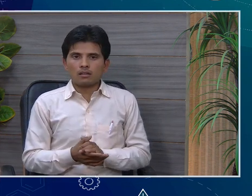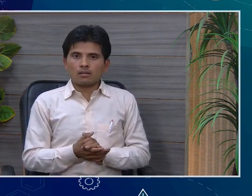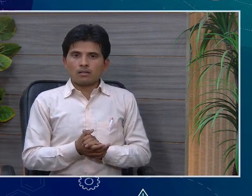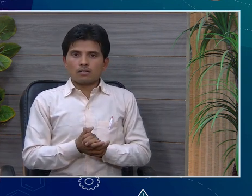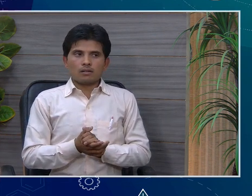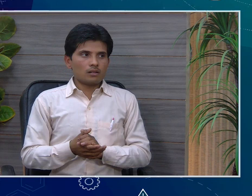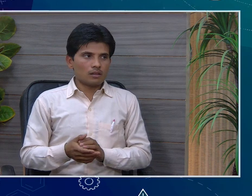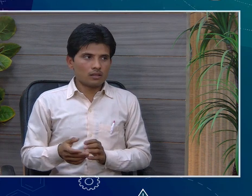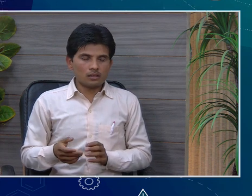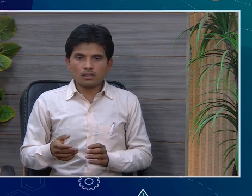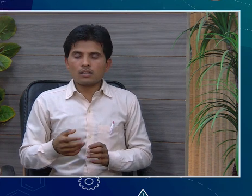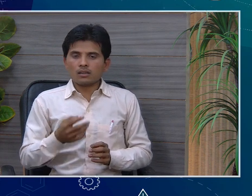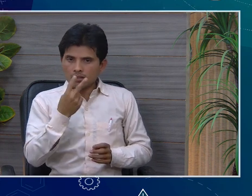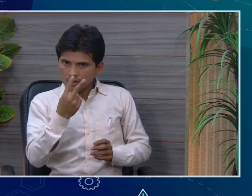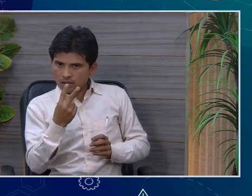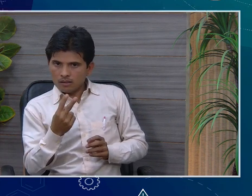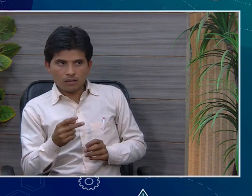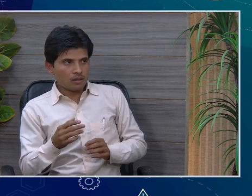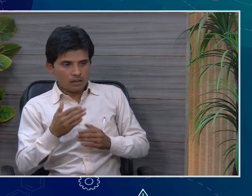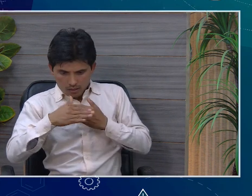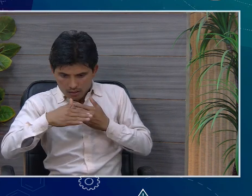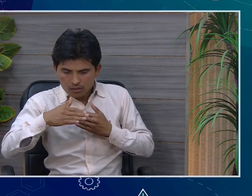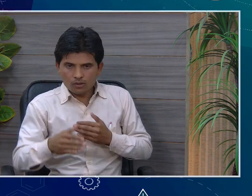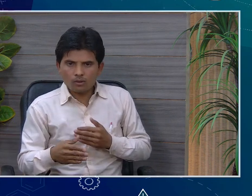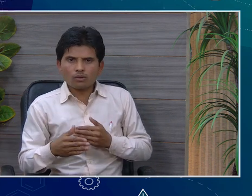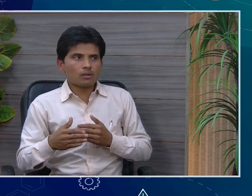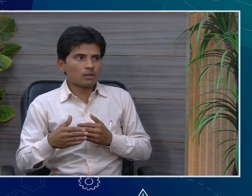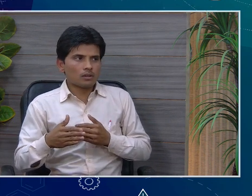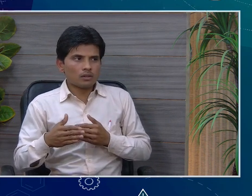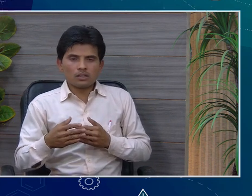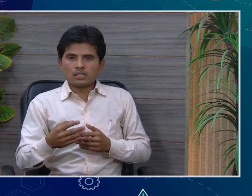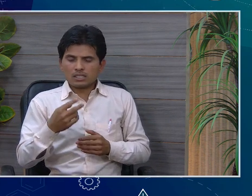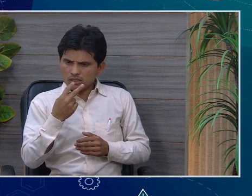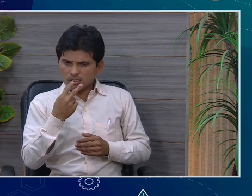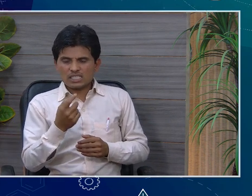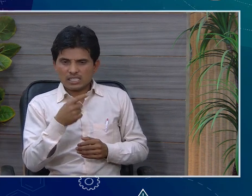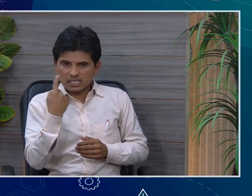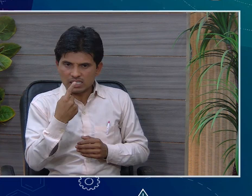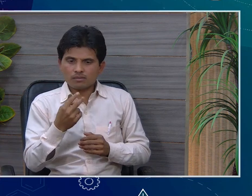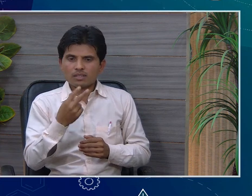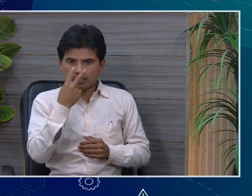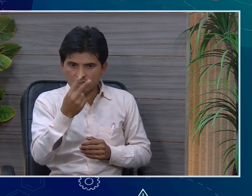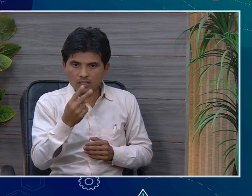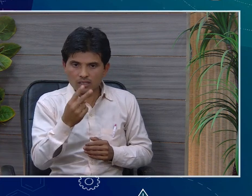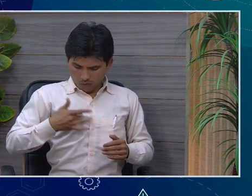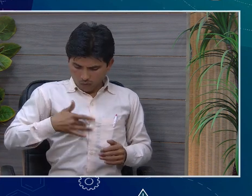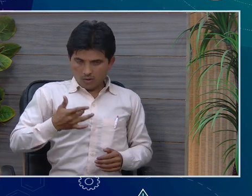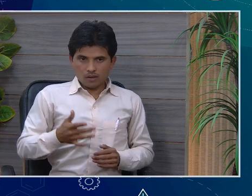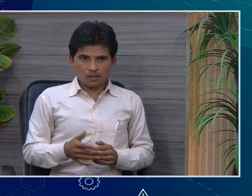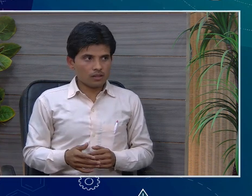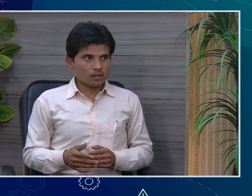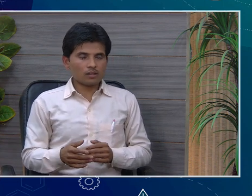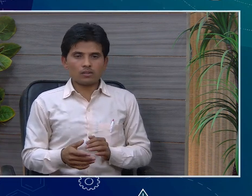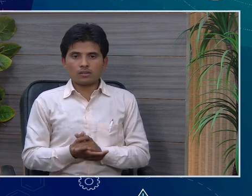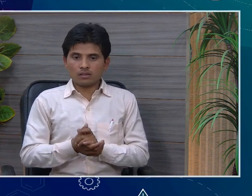है वह एग स्टंप मतलब लगातार कंटिन्यू सरफेस वह अगर अपने मुंह में देखे का यह पर फील करेगा तब उसको ऐसे